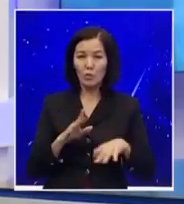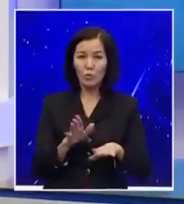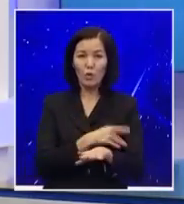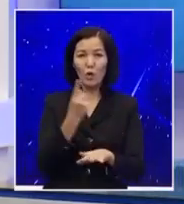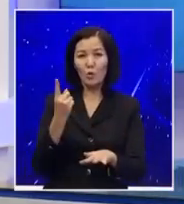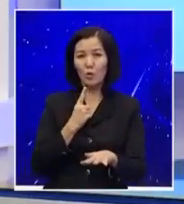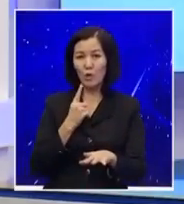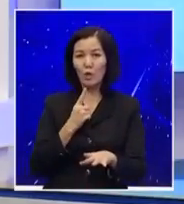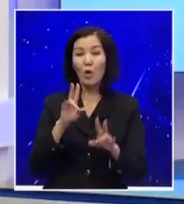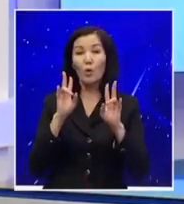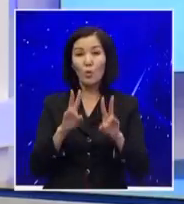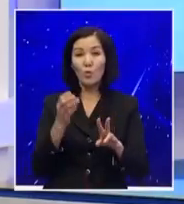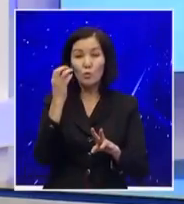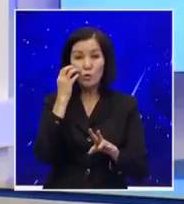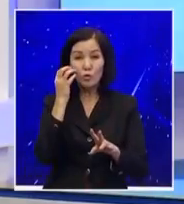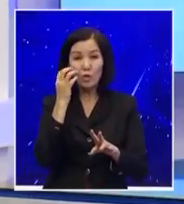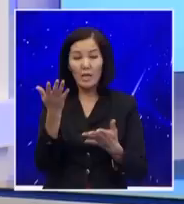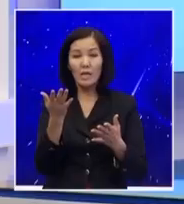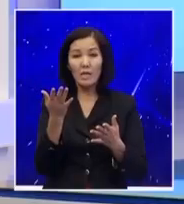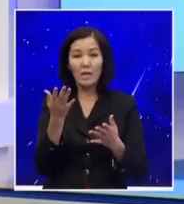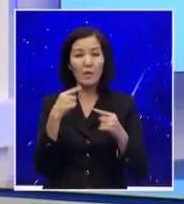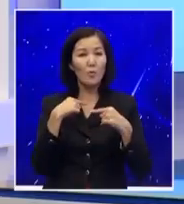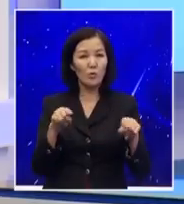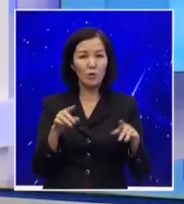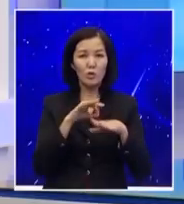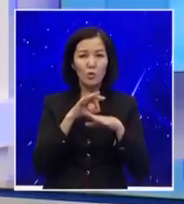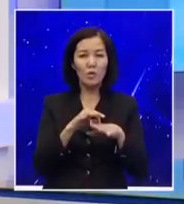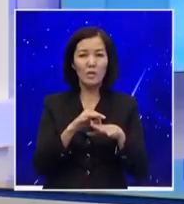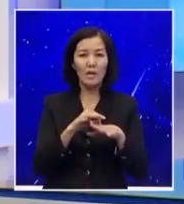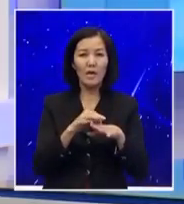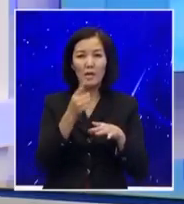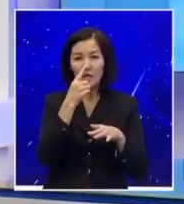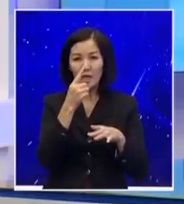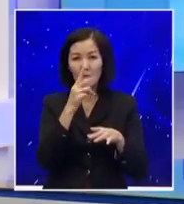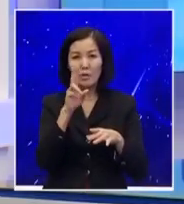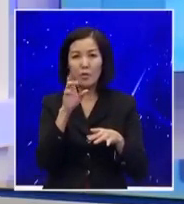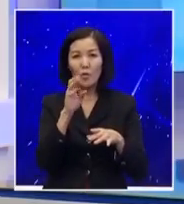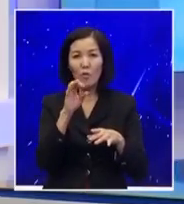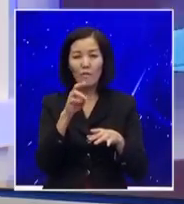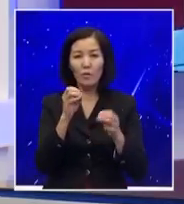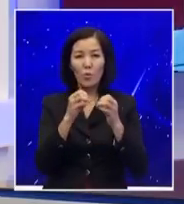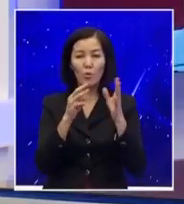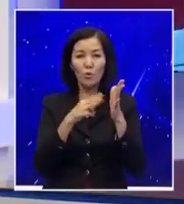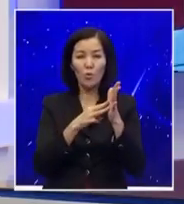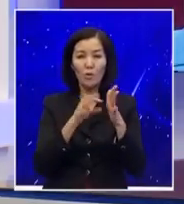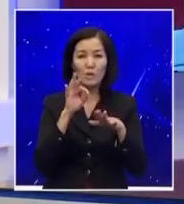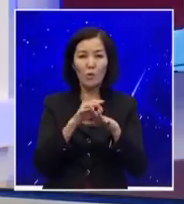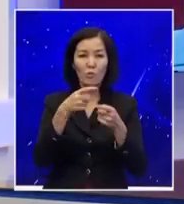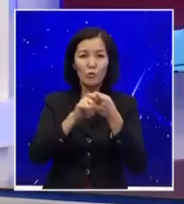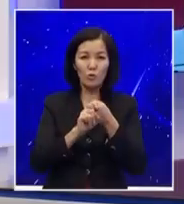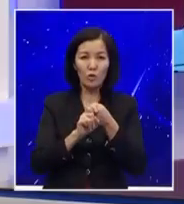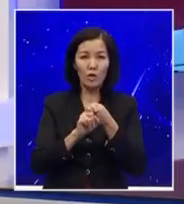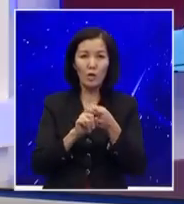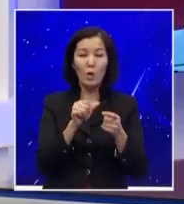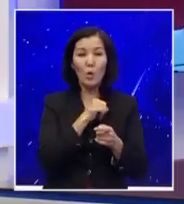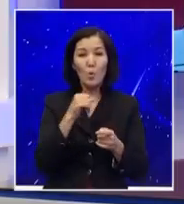екен. Алайда жүктілік әдеттегі де емес өзгеше өтті. Ай күні жеткен шақта COVID-19 жұқтырған салдарынан